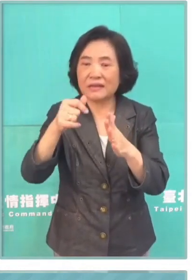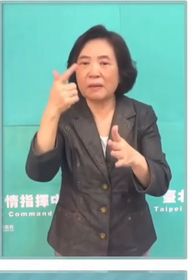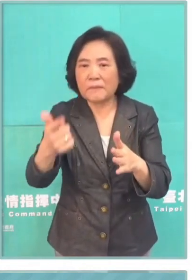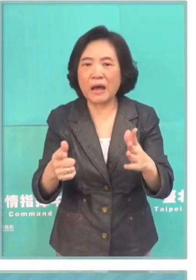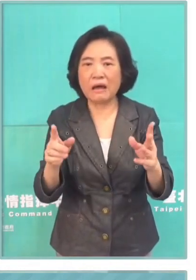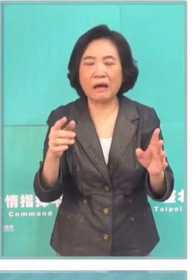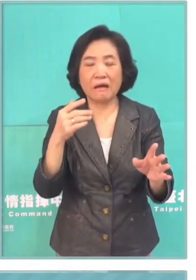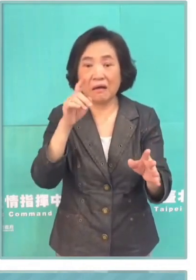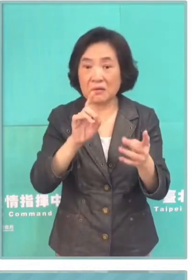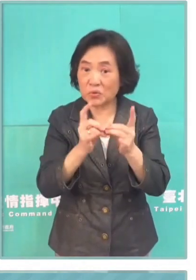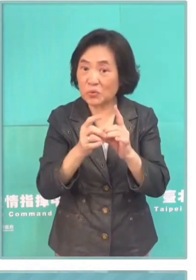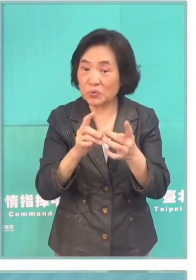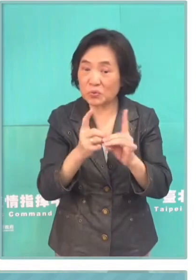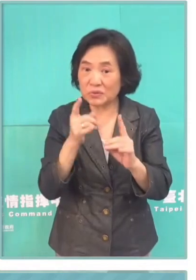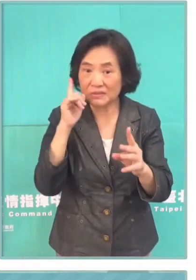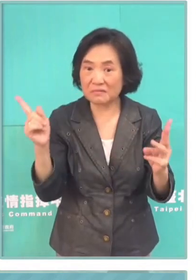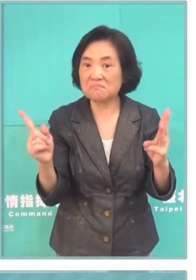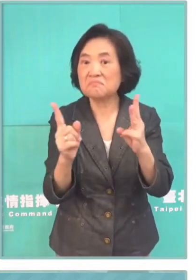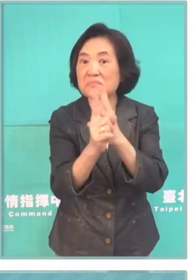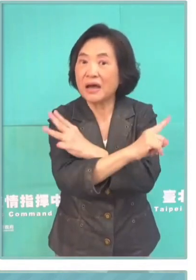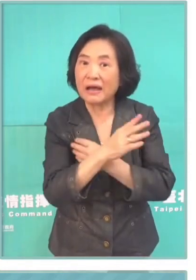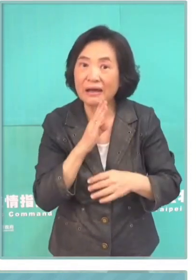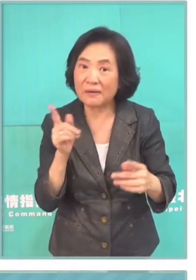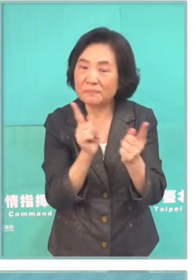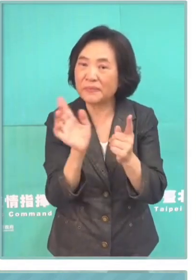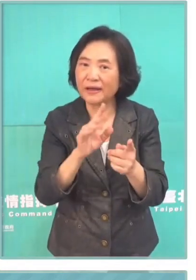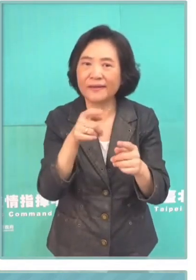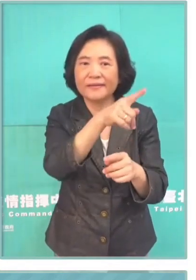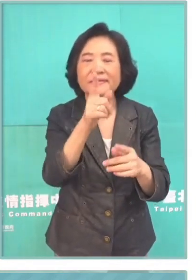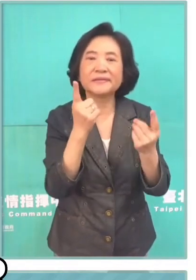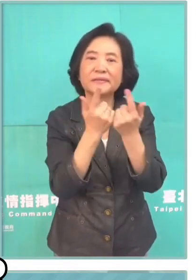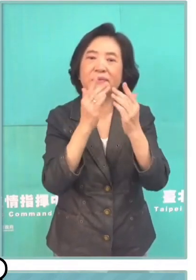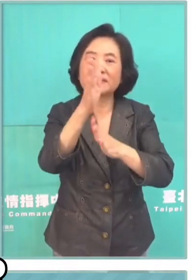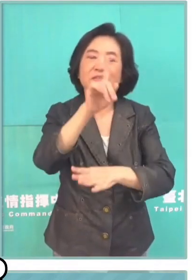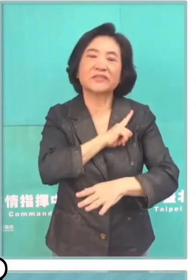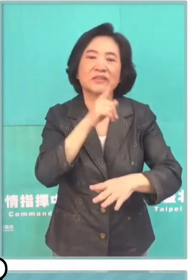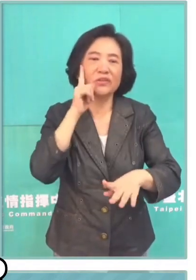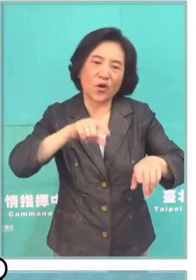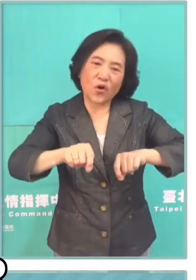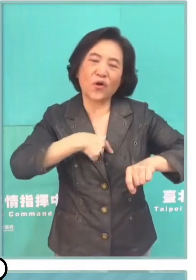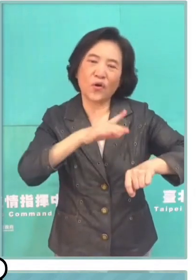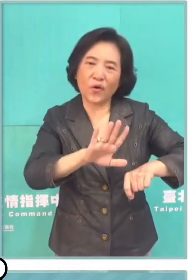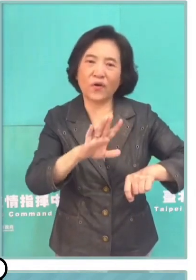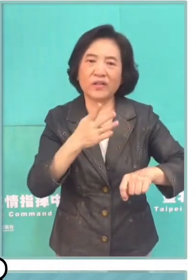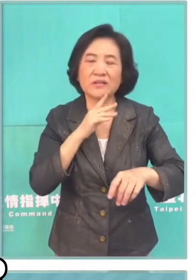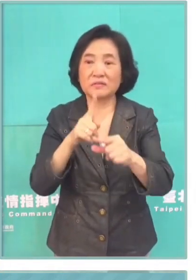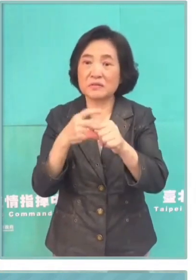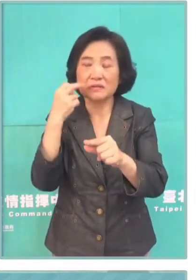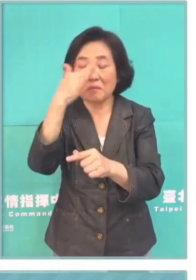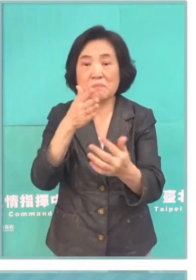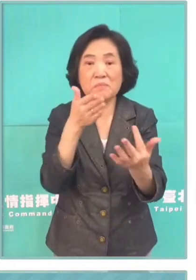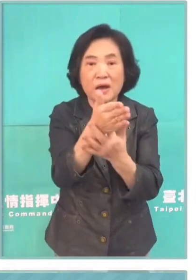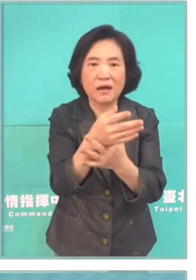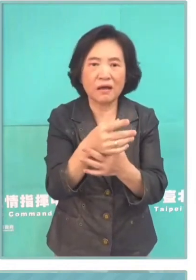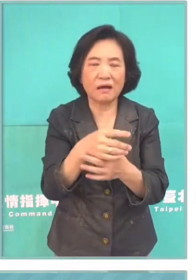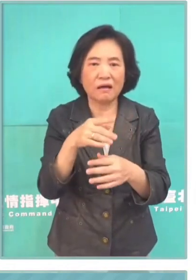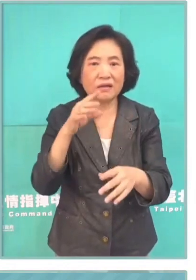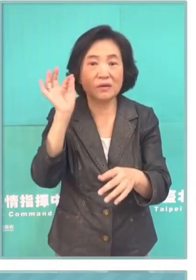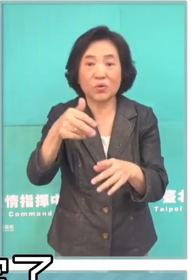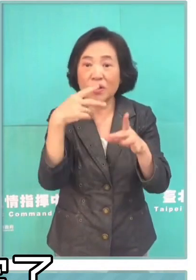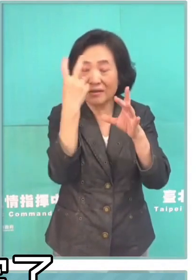长日前才说市府有自己的方式解决，但中央如今插手，还建议舍弃快筛直接 PCR， 请问市长怎